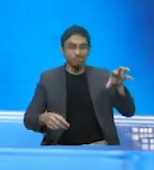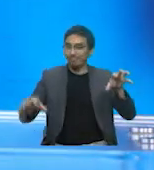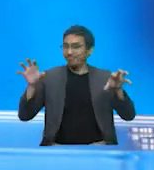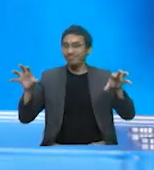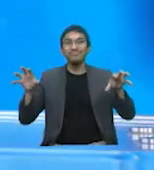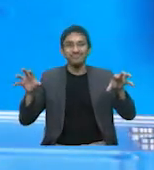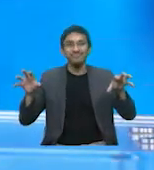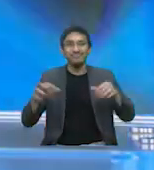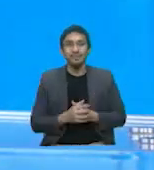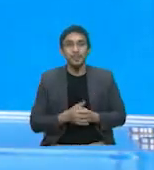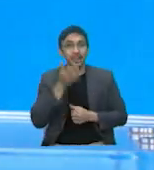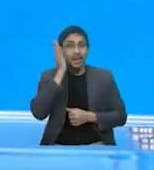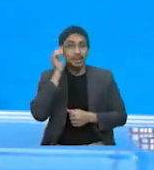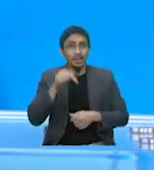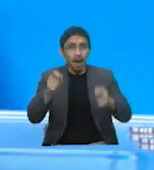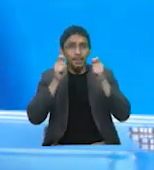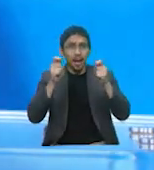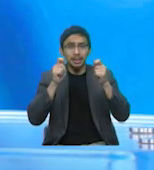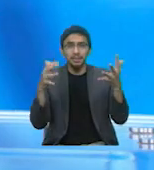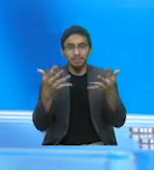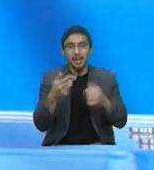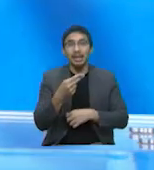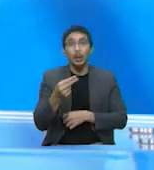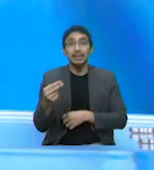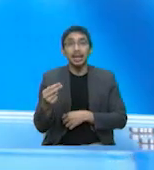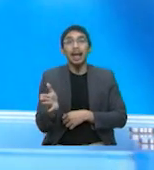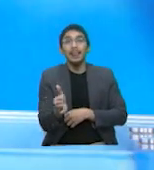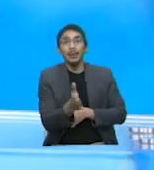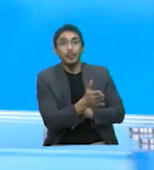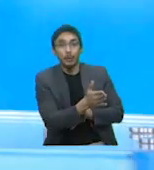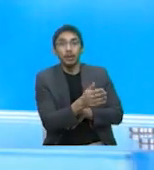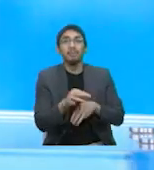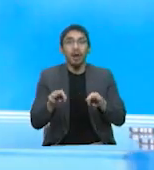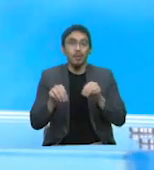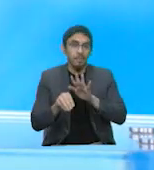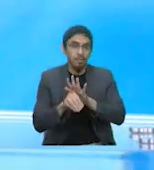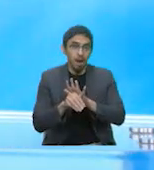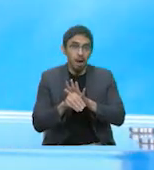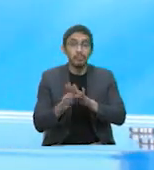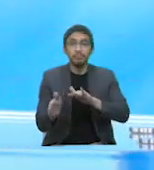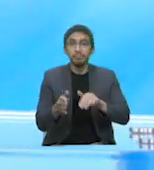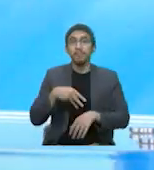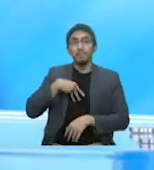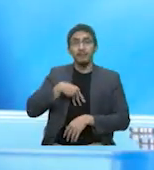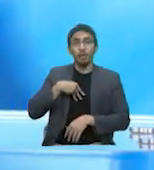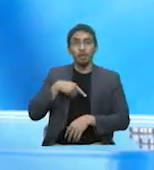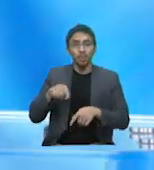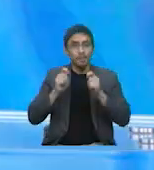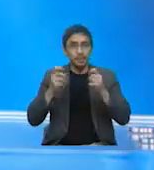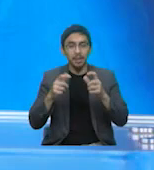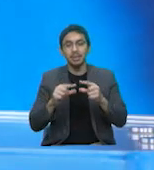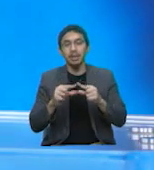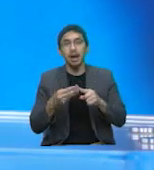Indonesia Ganjar pranowo melakukan kampanye di timur Indonesia Merauke Papua sementara cawapres Mahfud MD mengawali kampanye